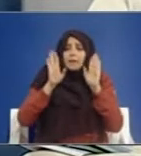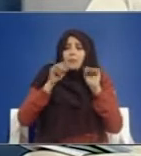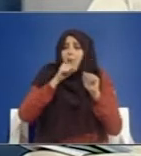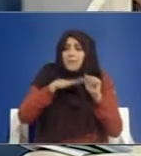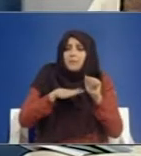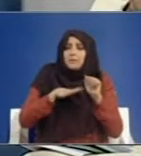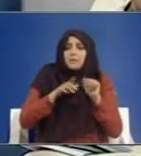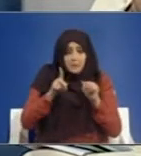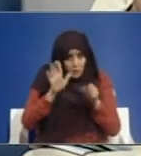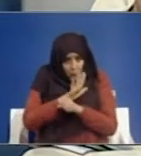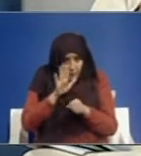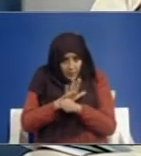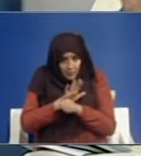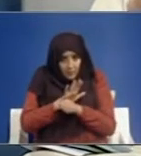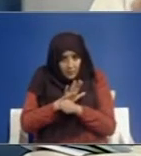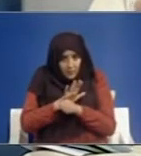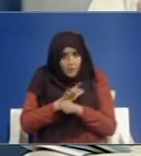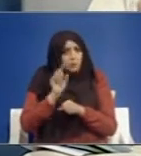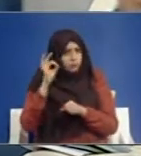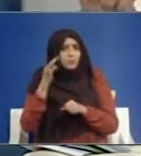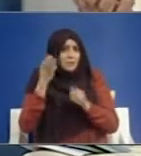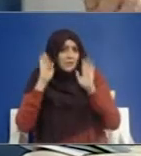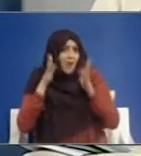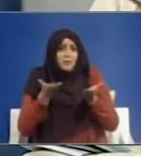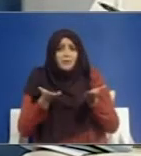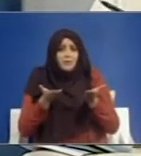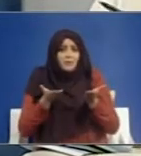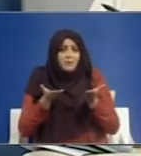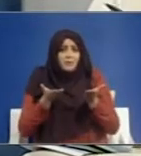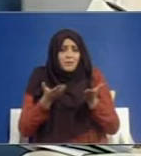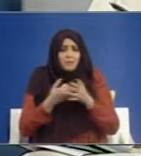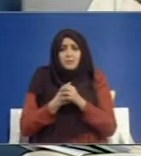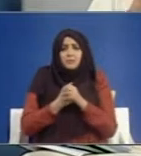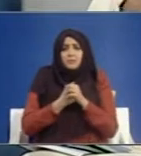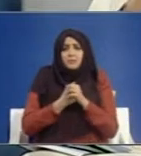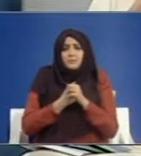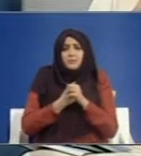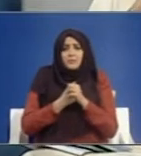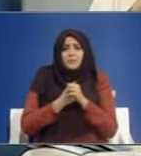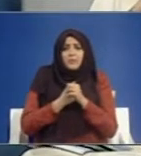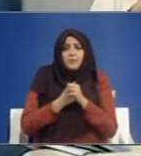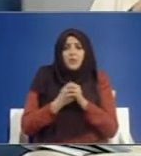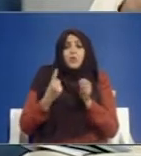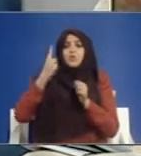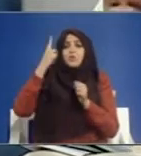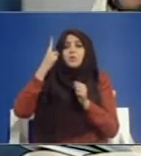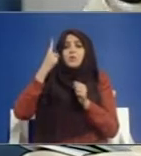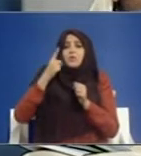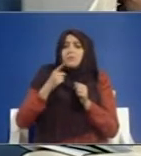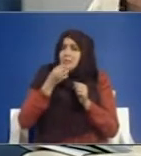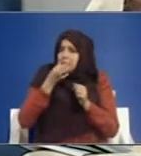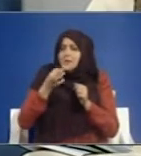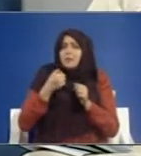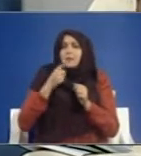وسلم، هل هذه الصلاة على رسول الله مش صلاة؟ صلاة وتحققت بها صلاة. هذا الأمر بتاع الرب سبحانه عز وجل وتحقق